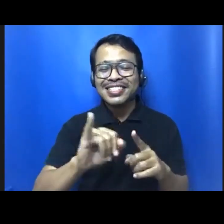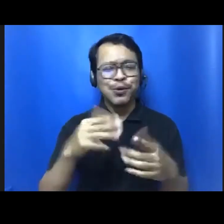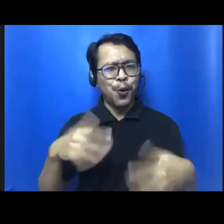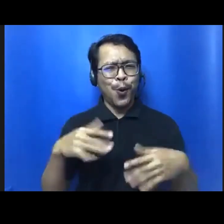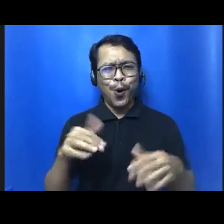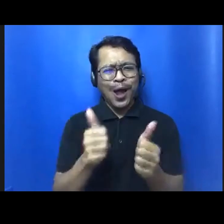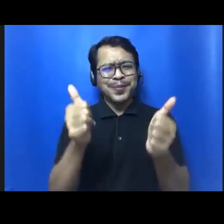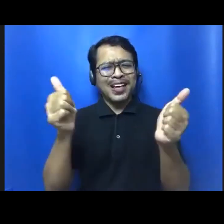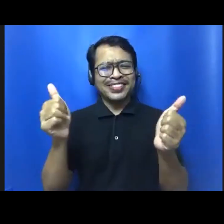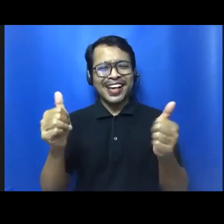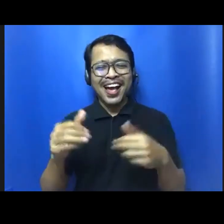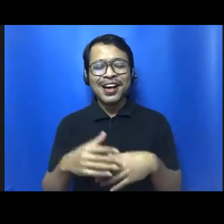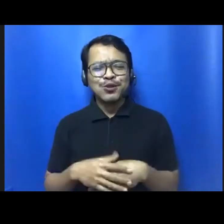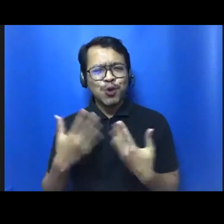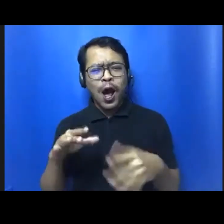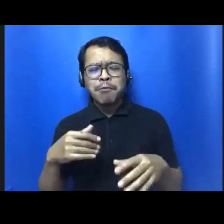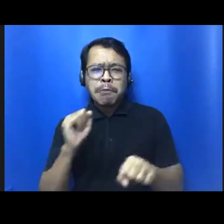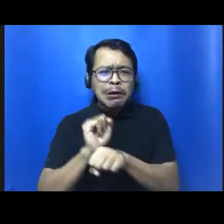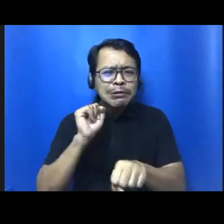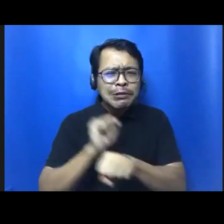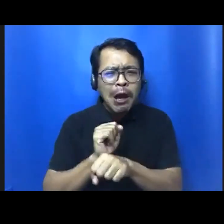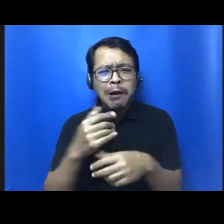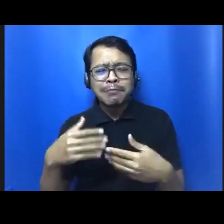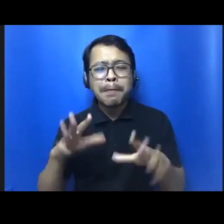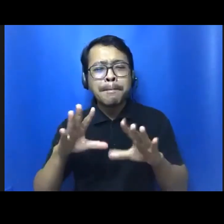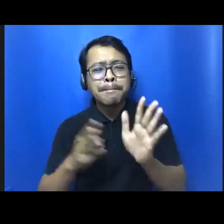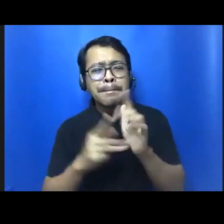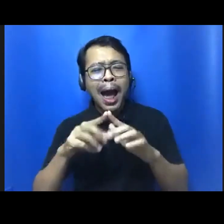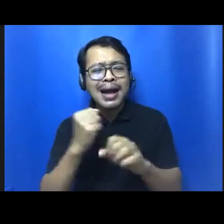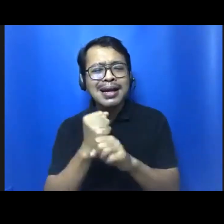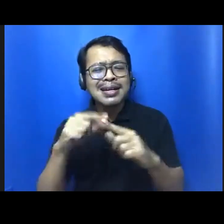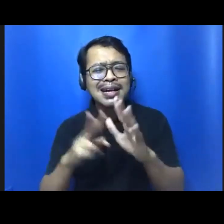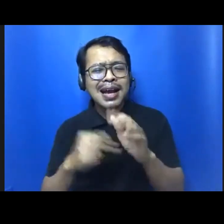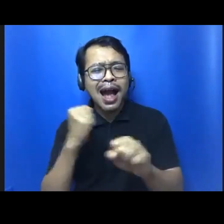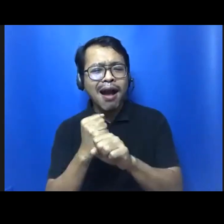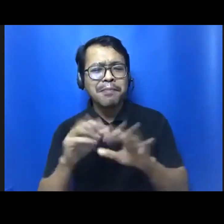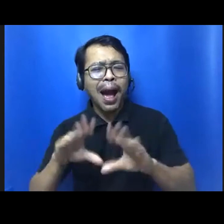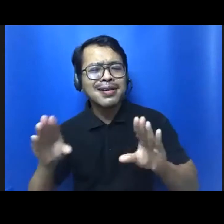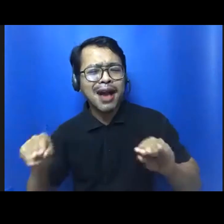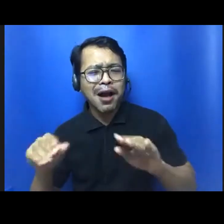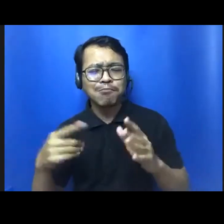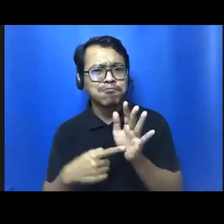Jadi dengan magang menimbulkan kepercayaan diri yang luar biasa bahwa